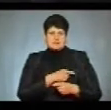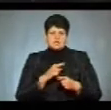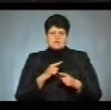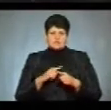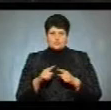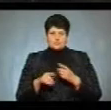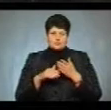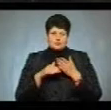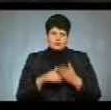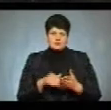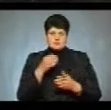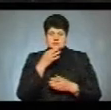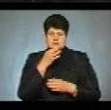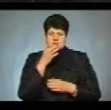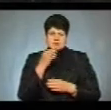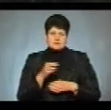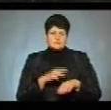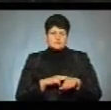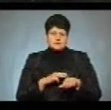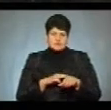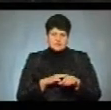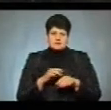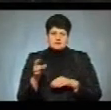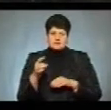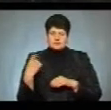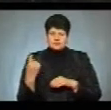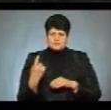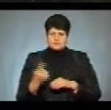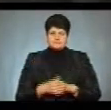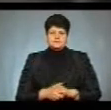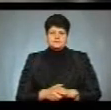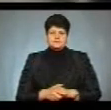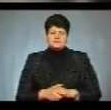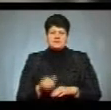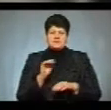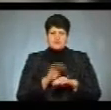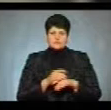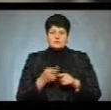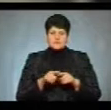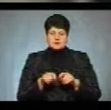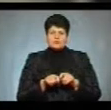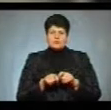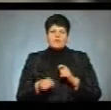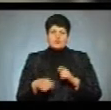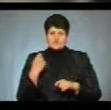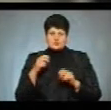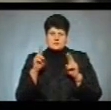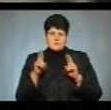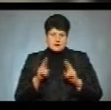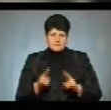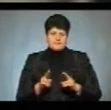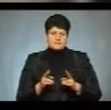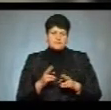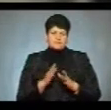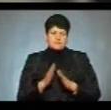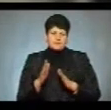зазначила прес-офіцерка відділу комунікації Нацполіції Рівненської області Марія Юстицька. За фактом порушення правил безпеки дорожнього руху у поліції